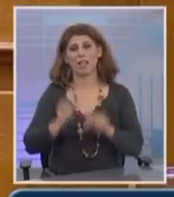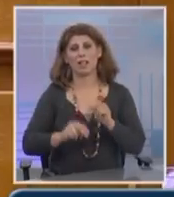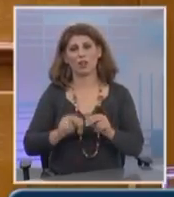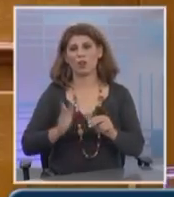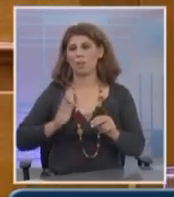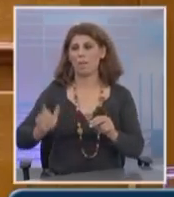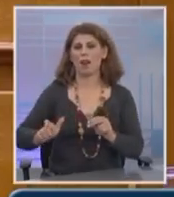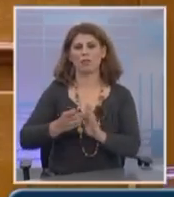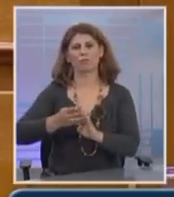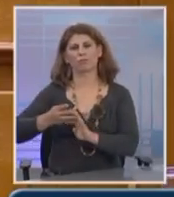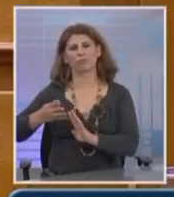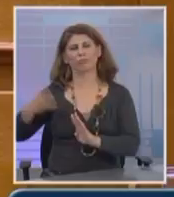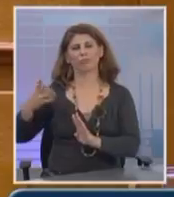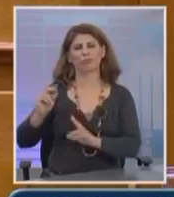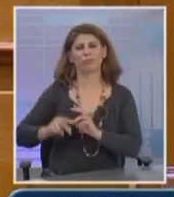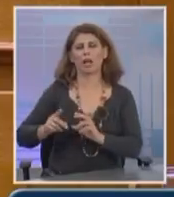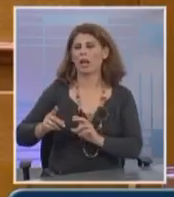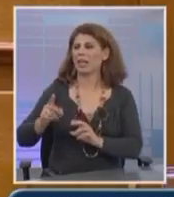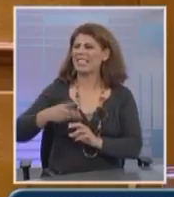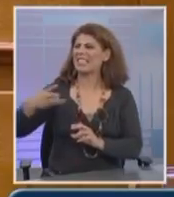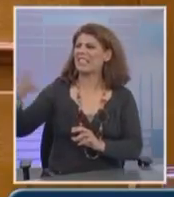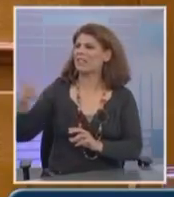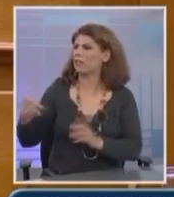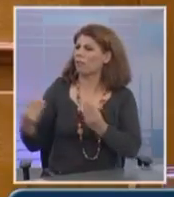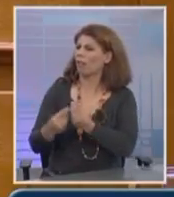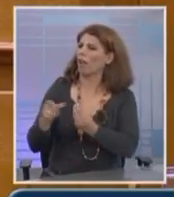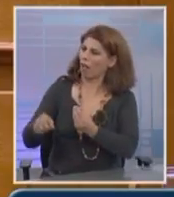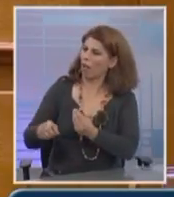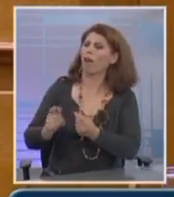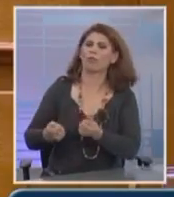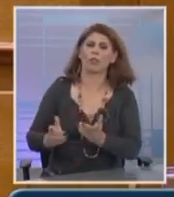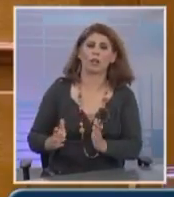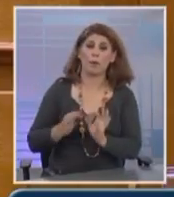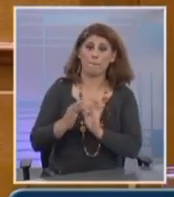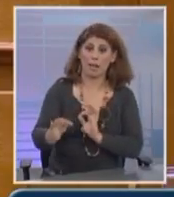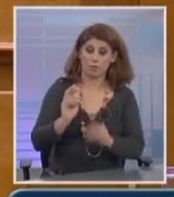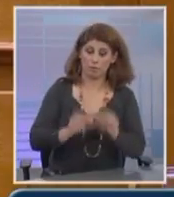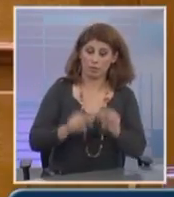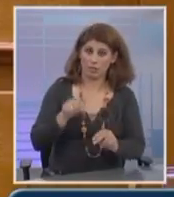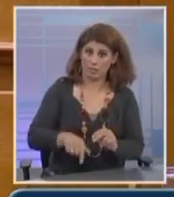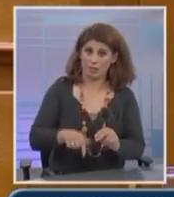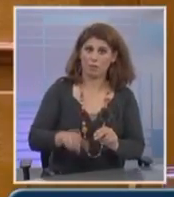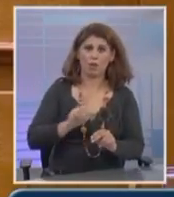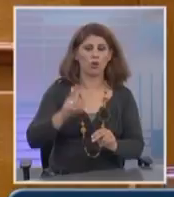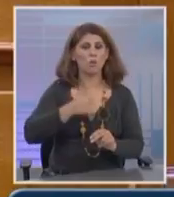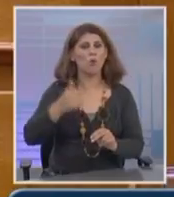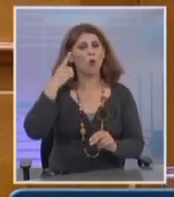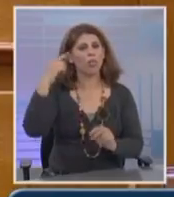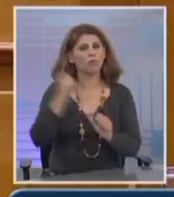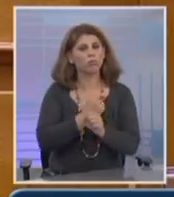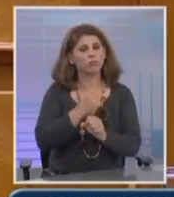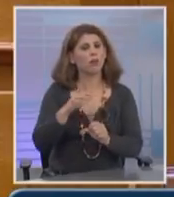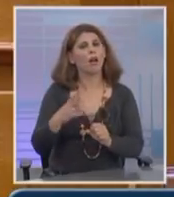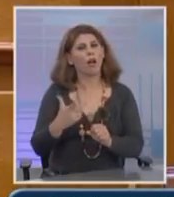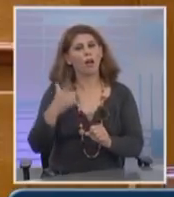του ΣΥΡΙΖΑ. Και τα μέτρα τα οποία θα ψηφίσετε σήμερα αποτυπώνουν όχι μόνο την ιδεολογία σας, αλλά